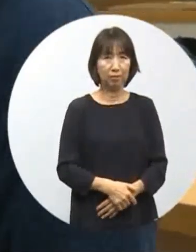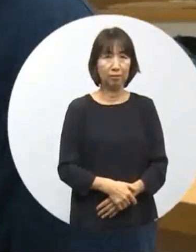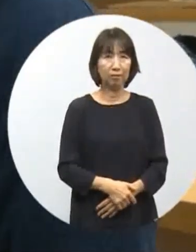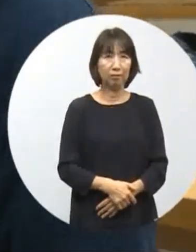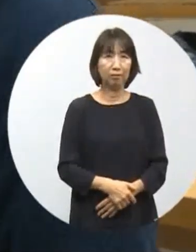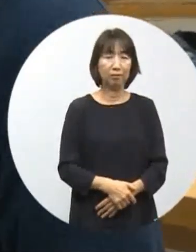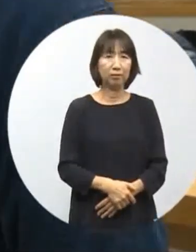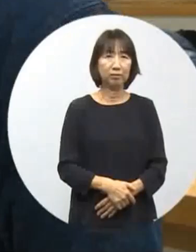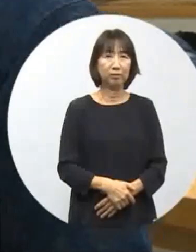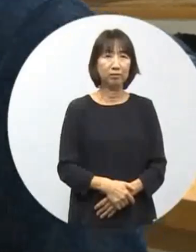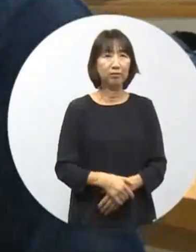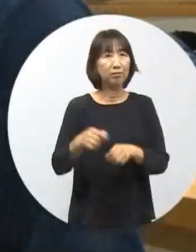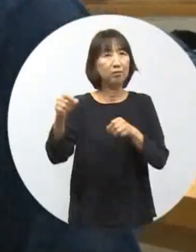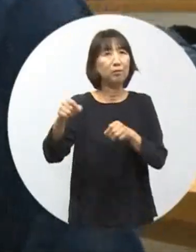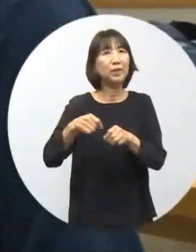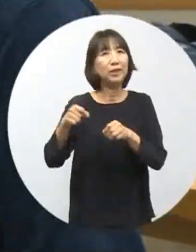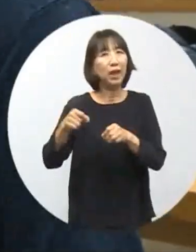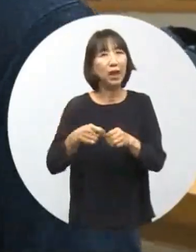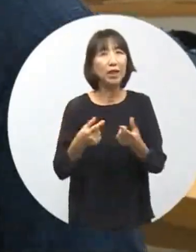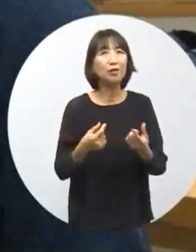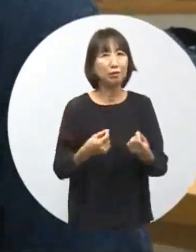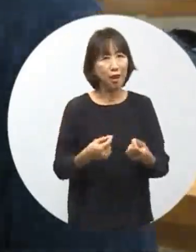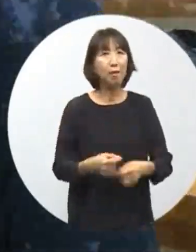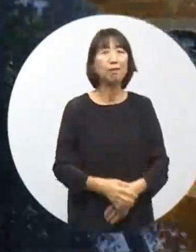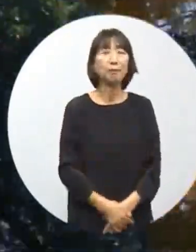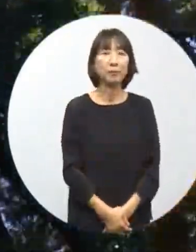のでこう結構身近ですね。